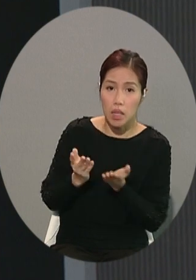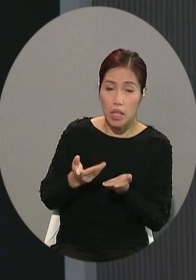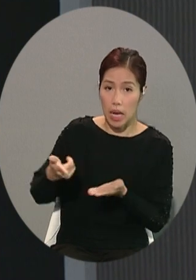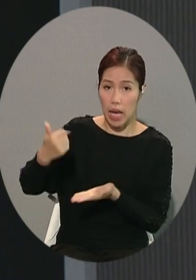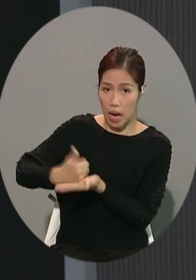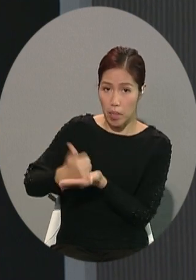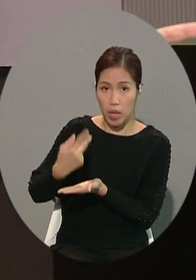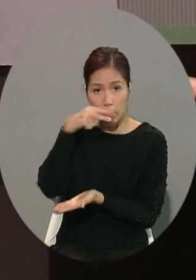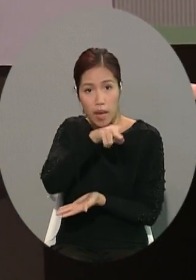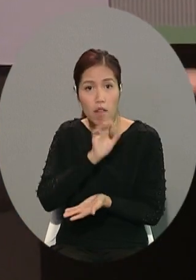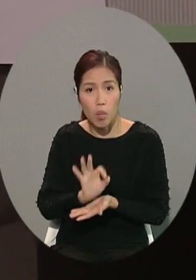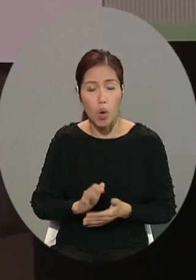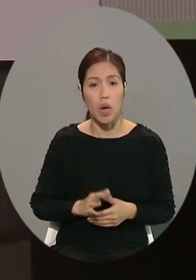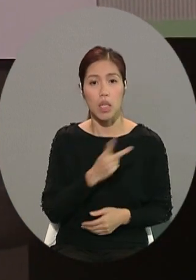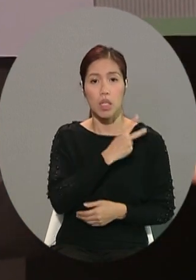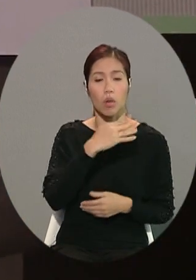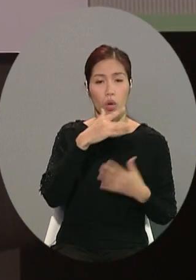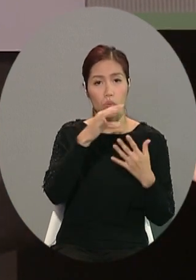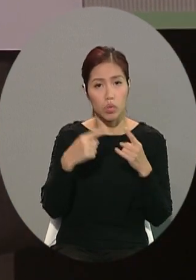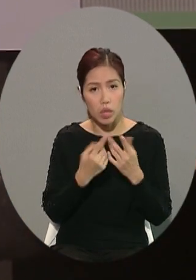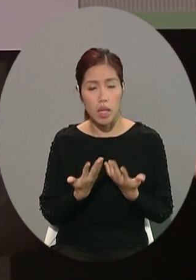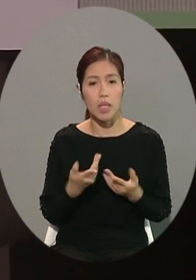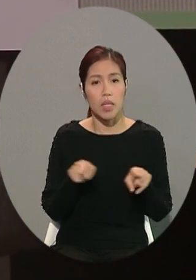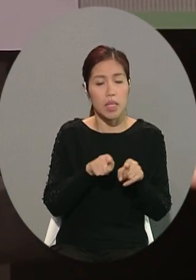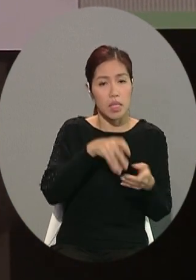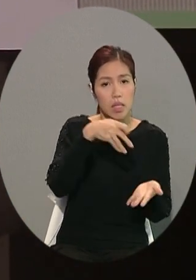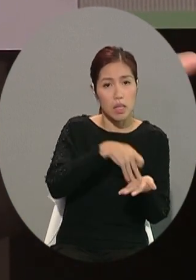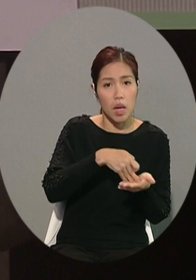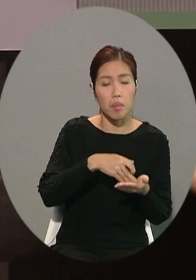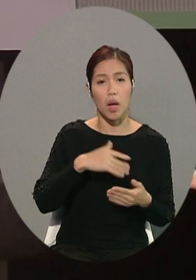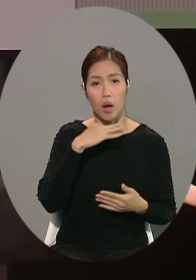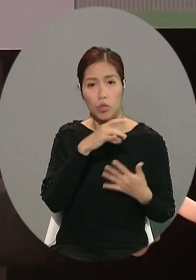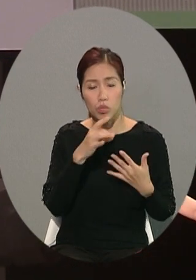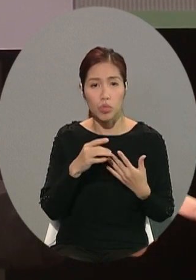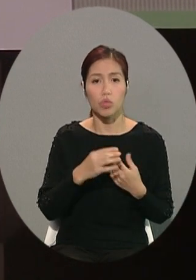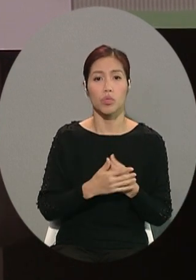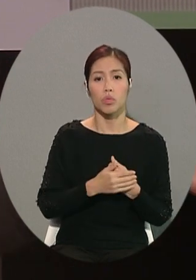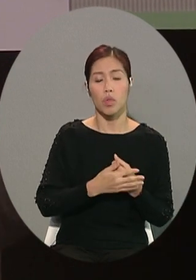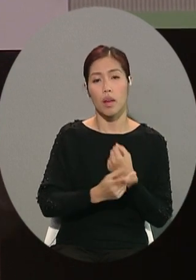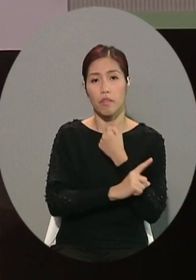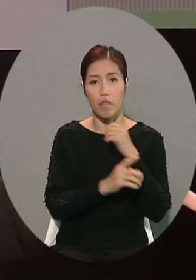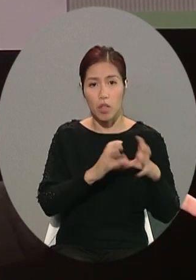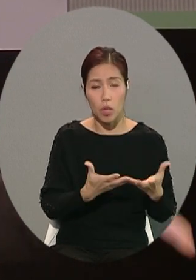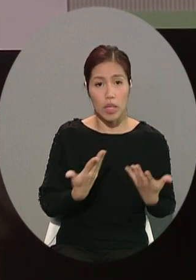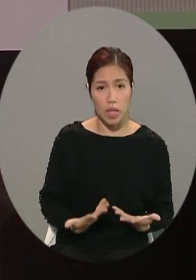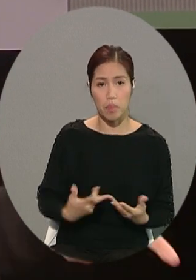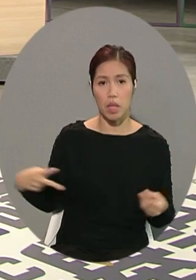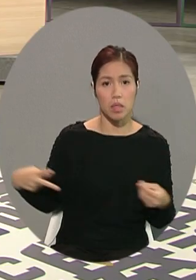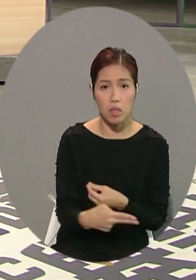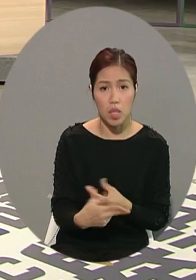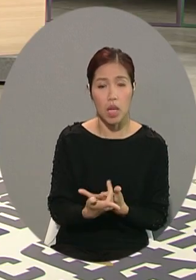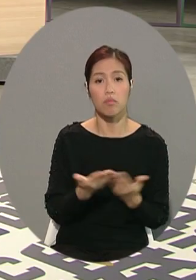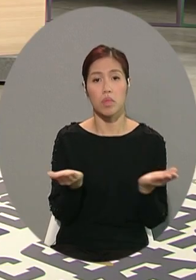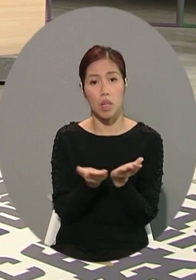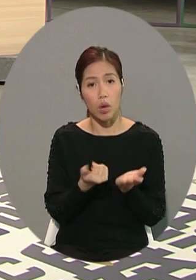現場？你看不看到事實？ 作為二號候選人，曾經和你參選業主立案法團，他是你的團隊成員來的，他今時今日和你割席，這一件事是不是